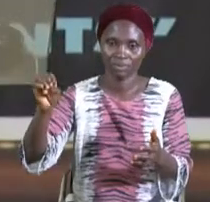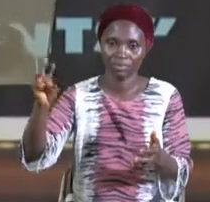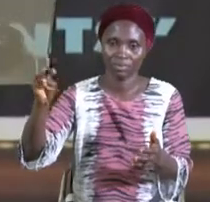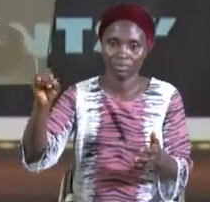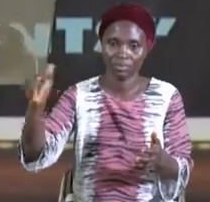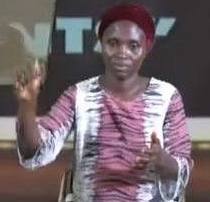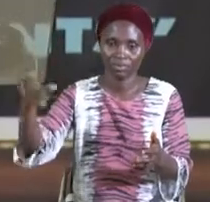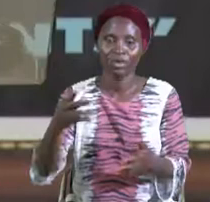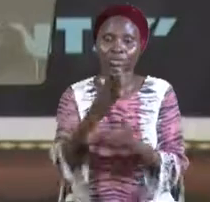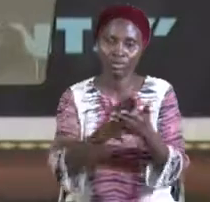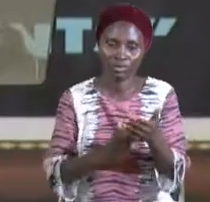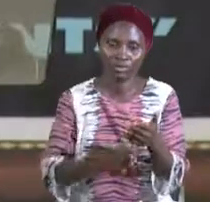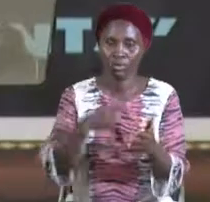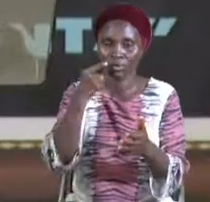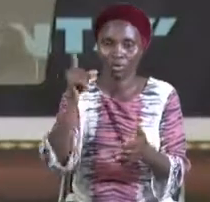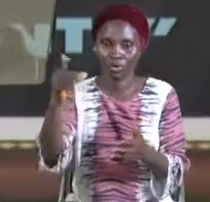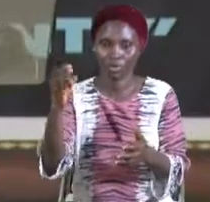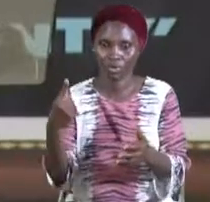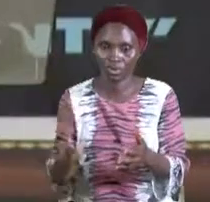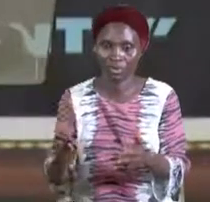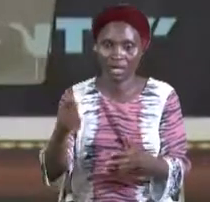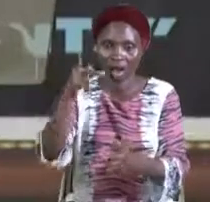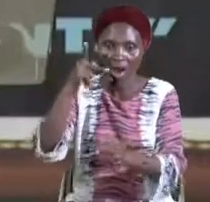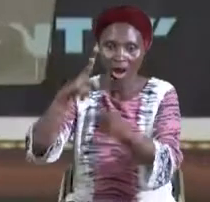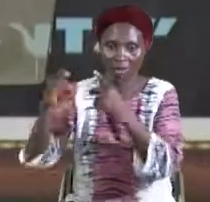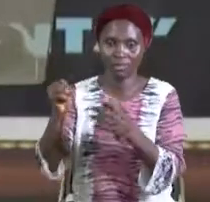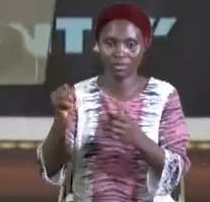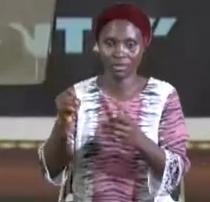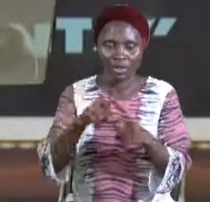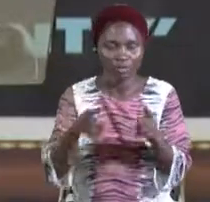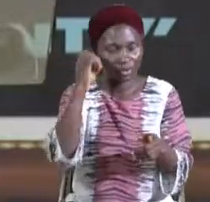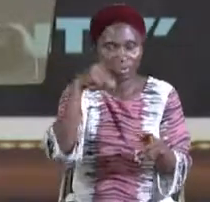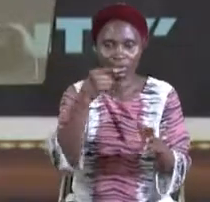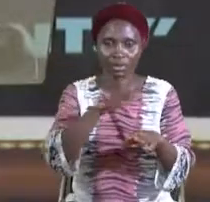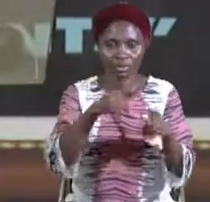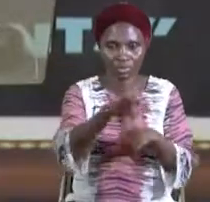Et vous, leur dit-il, qui dites-vous que je suis?